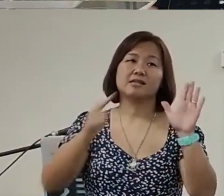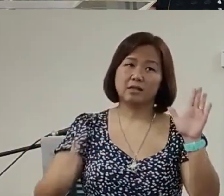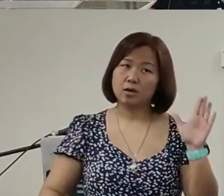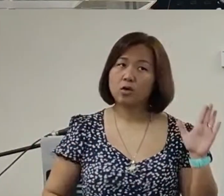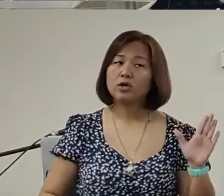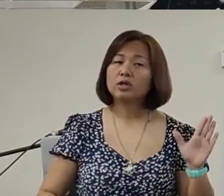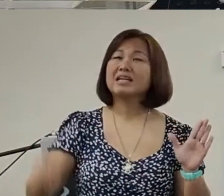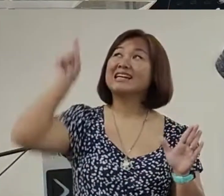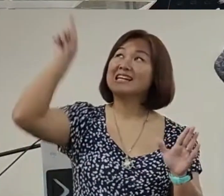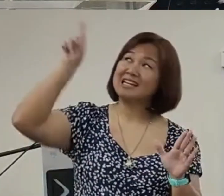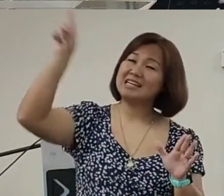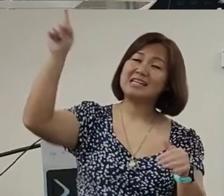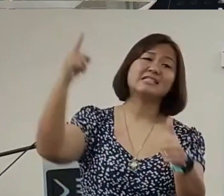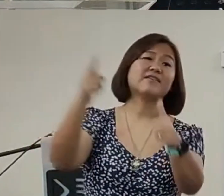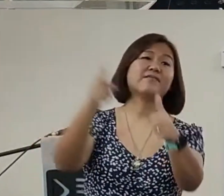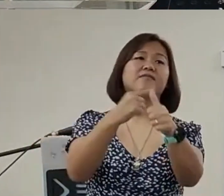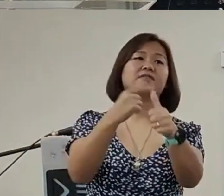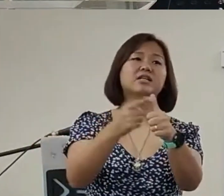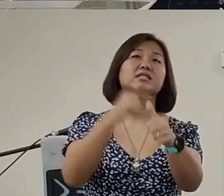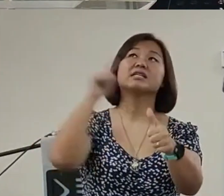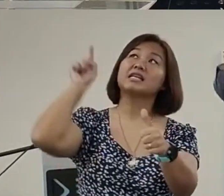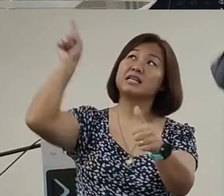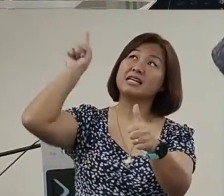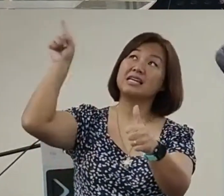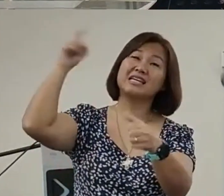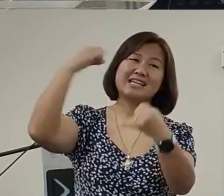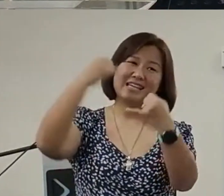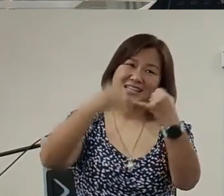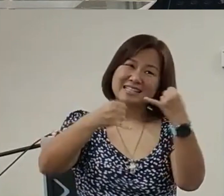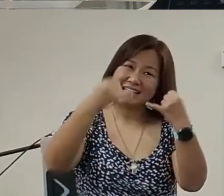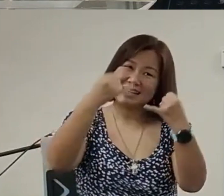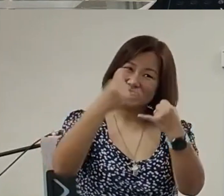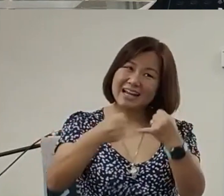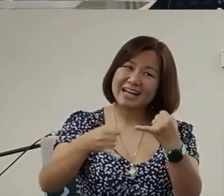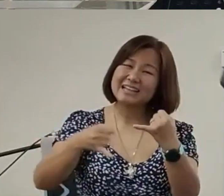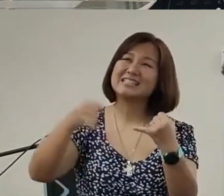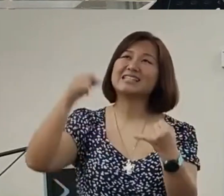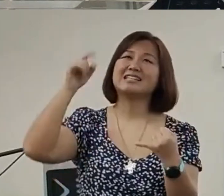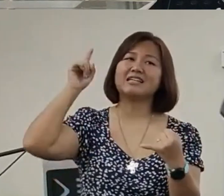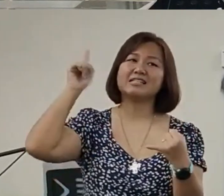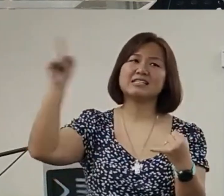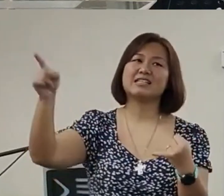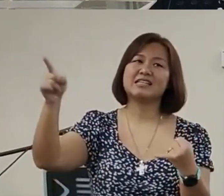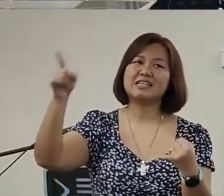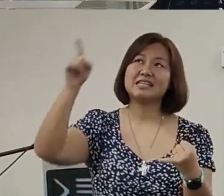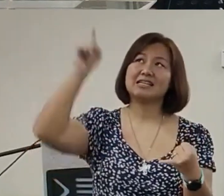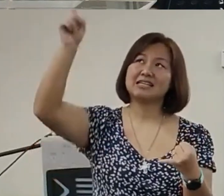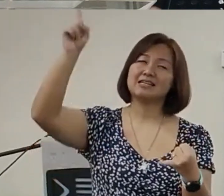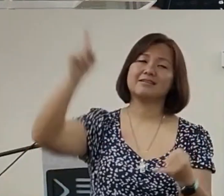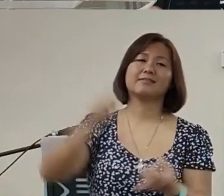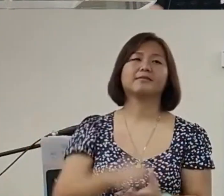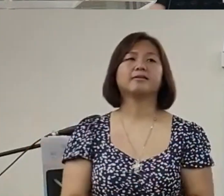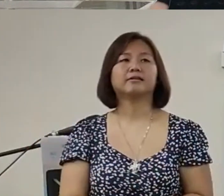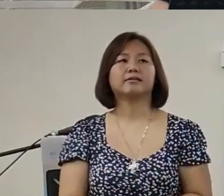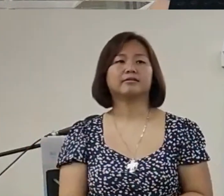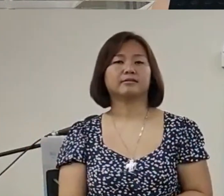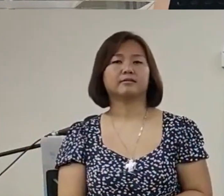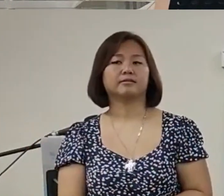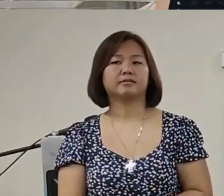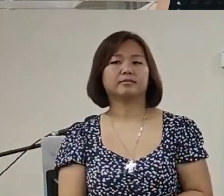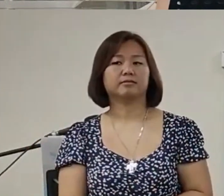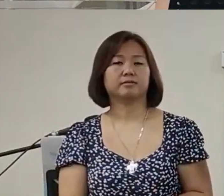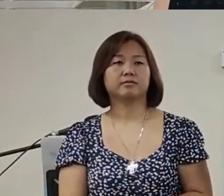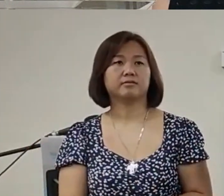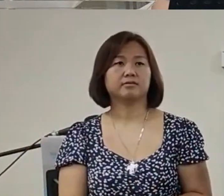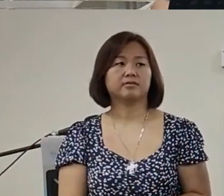he is the Lordhe is the firstand he is the lastis heremember that